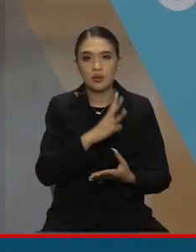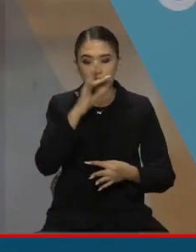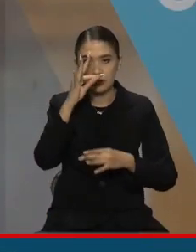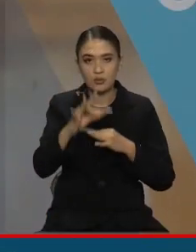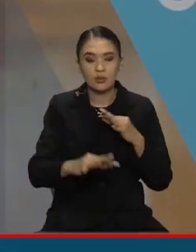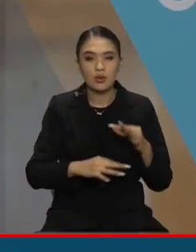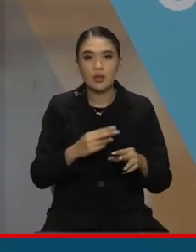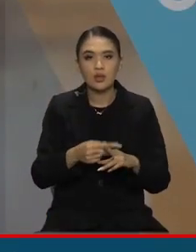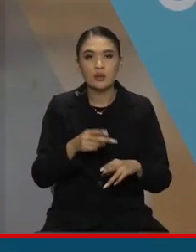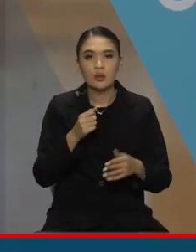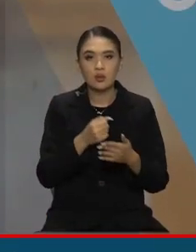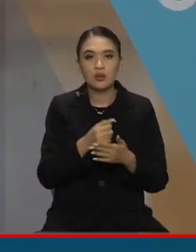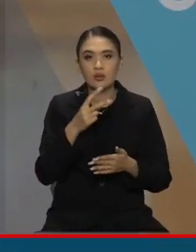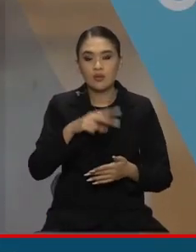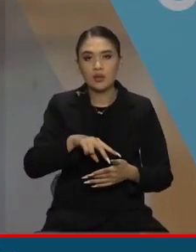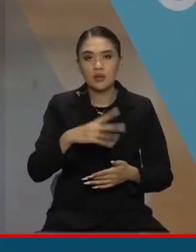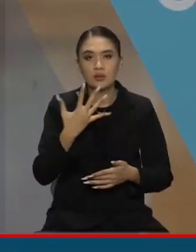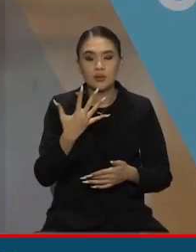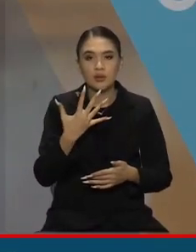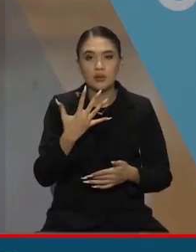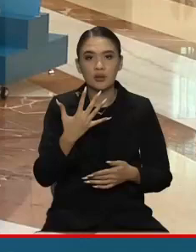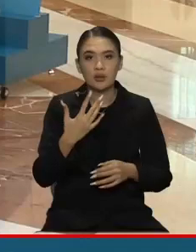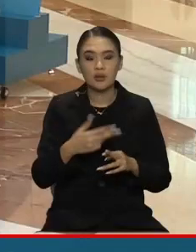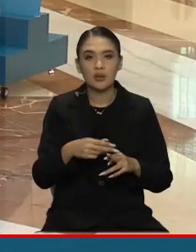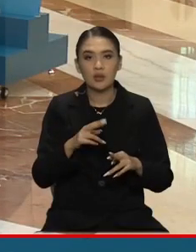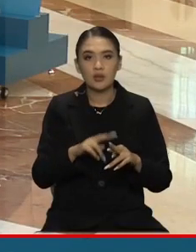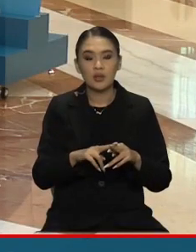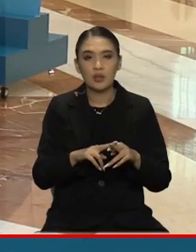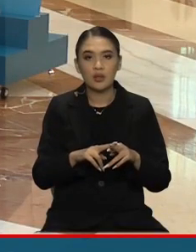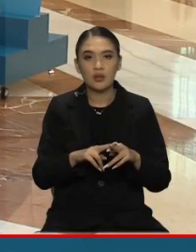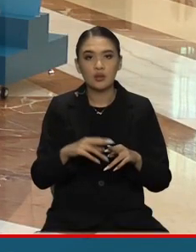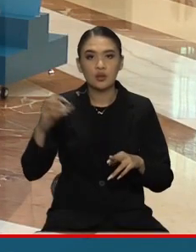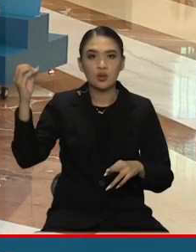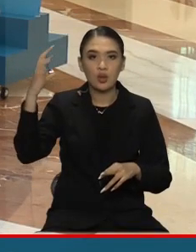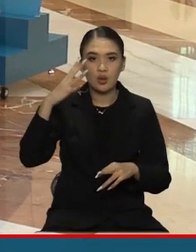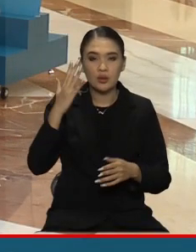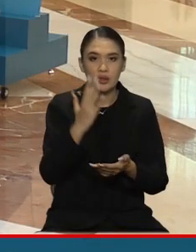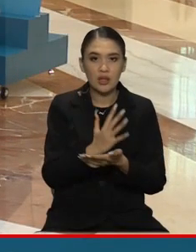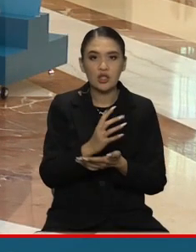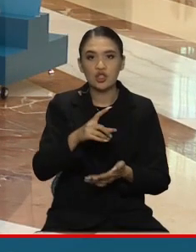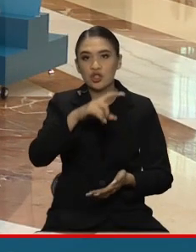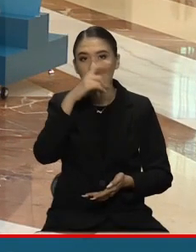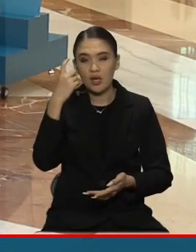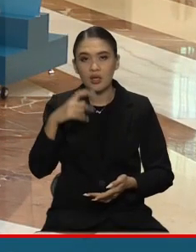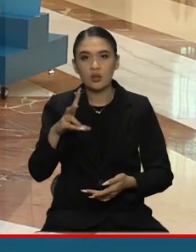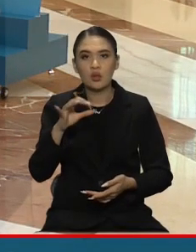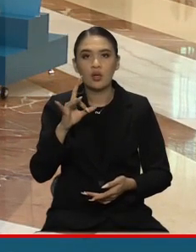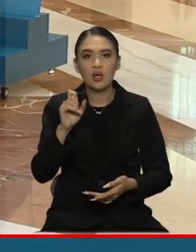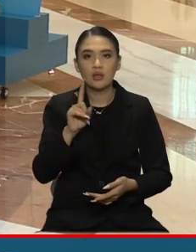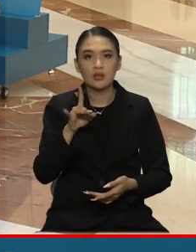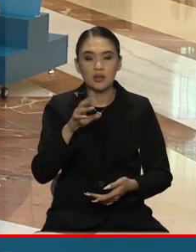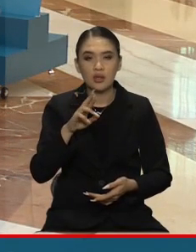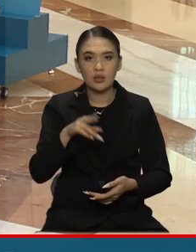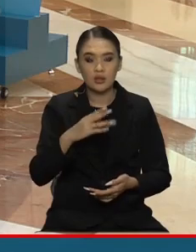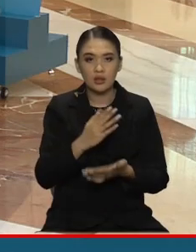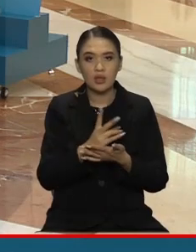происходило до 25 разряда вроде бы солнце светит жарко но разряд идет Поэтому